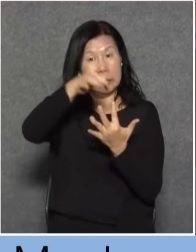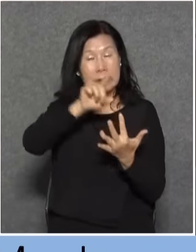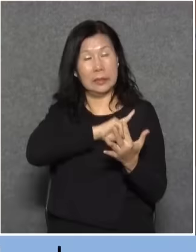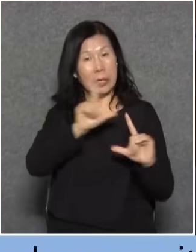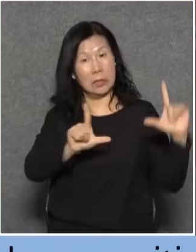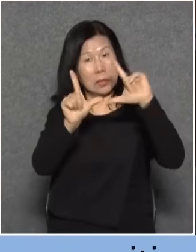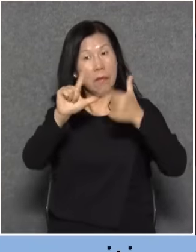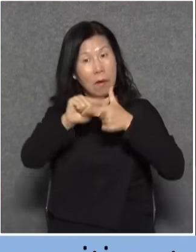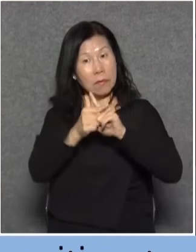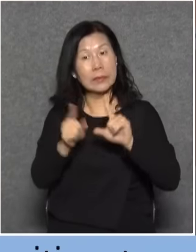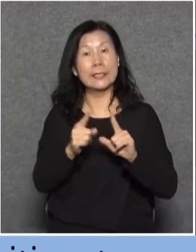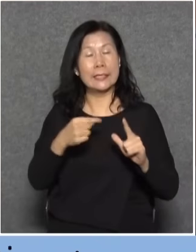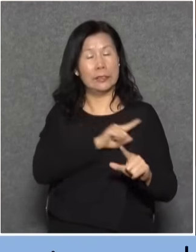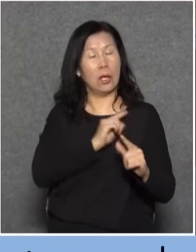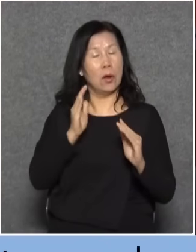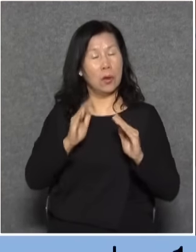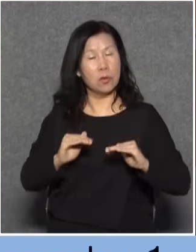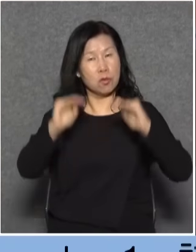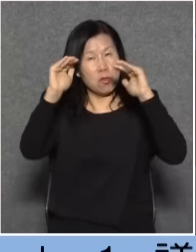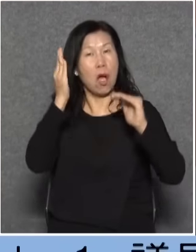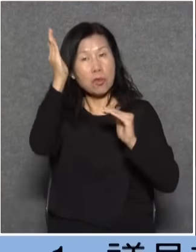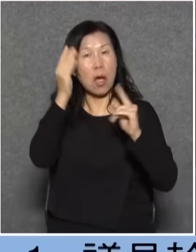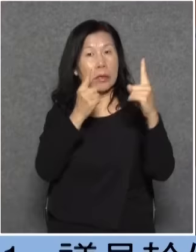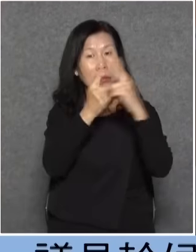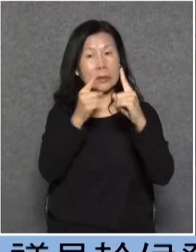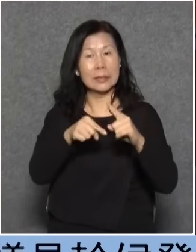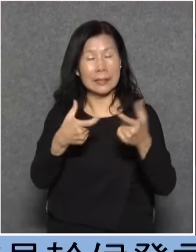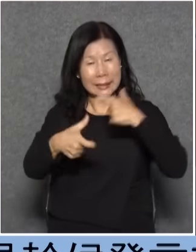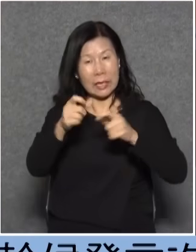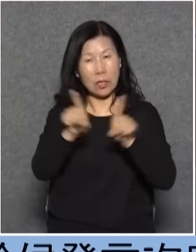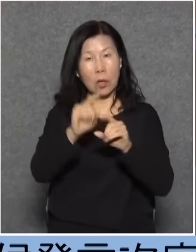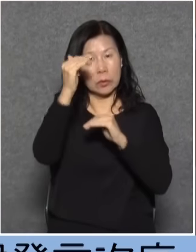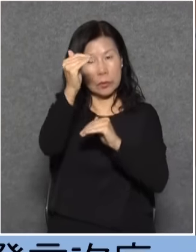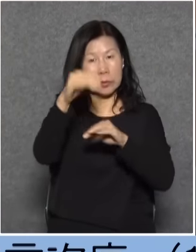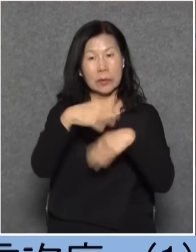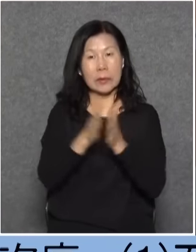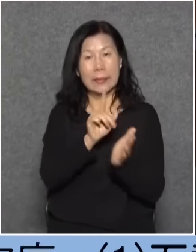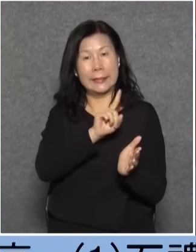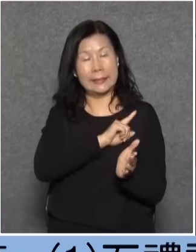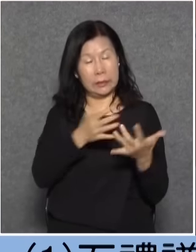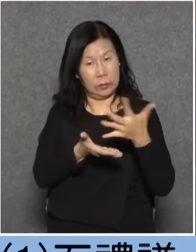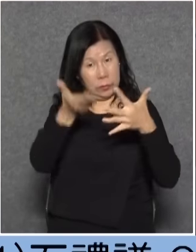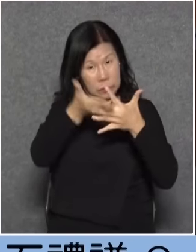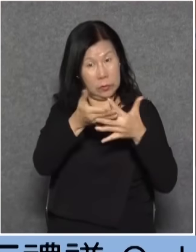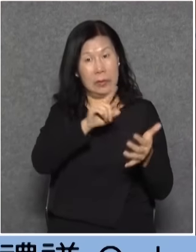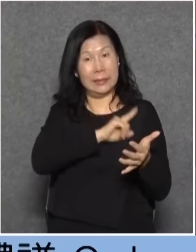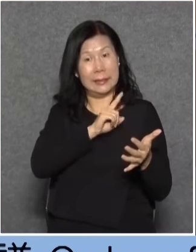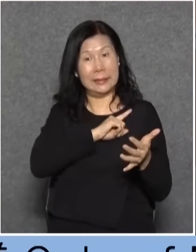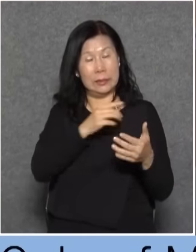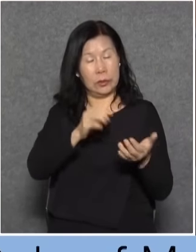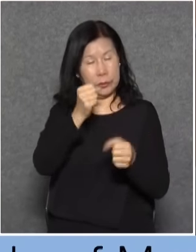方式和人生目标，不会受到经济条件的限制，达至自我提升和自我完